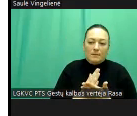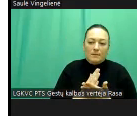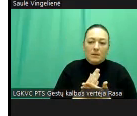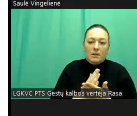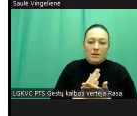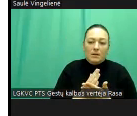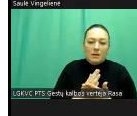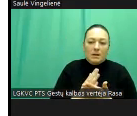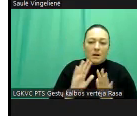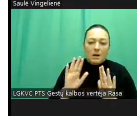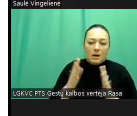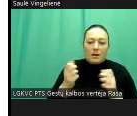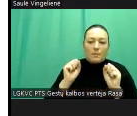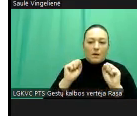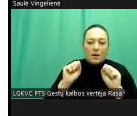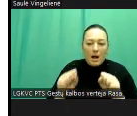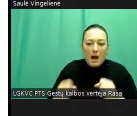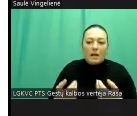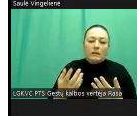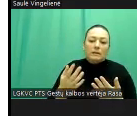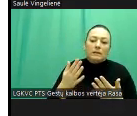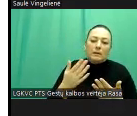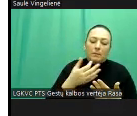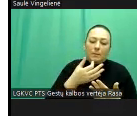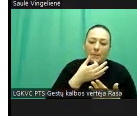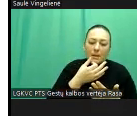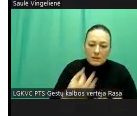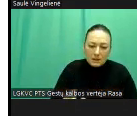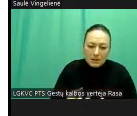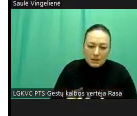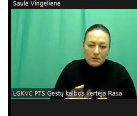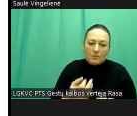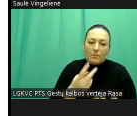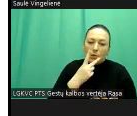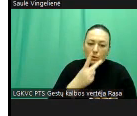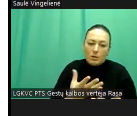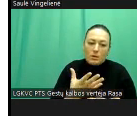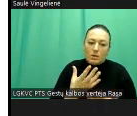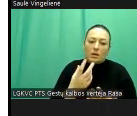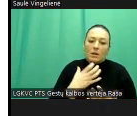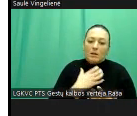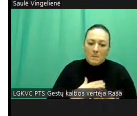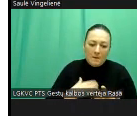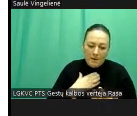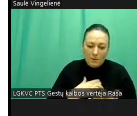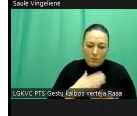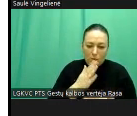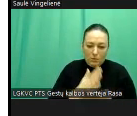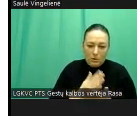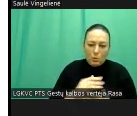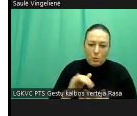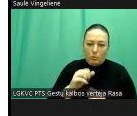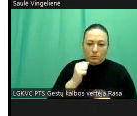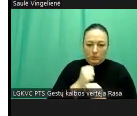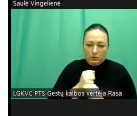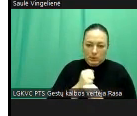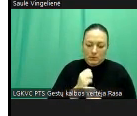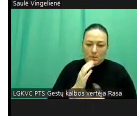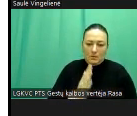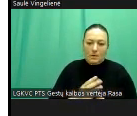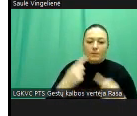tik, kaip jie gali tai interpretuoti, atsižvelgdami į kontekstą, kuriame jie dirba.